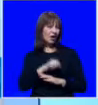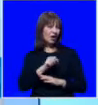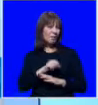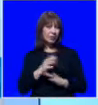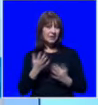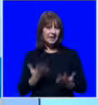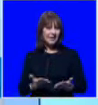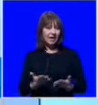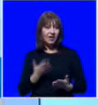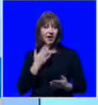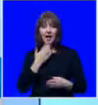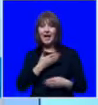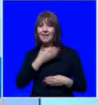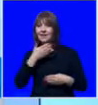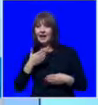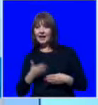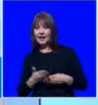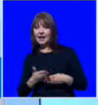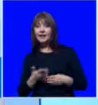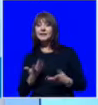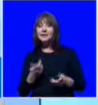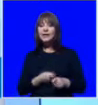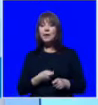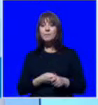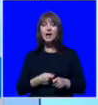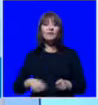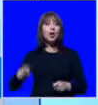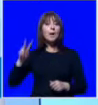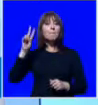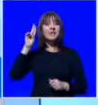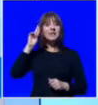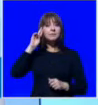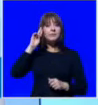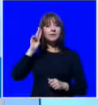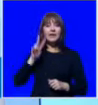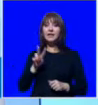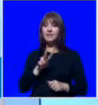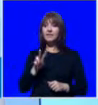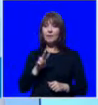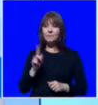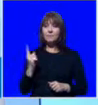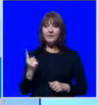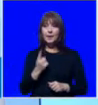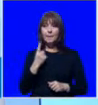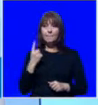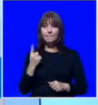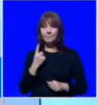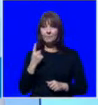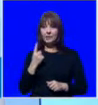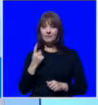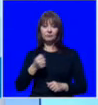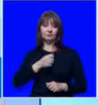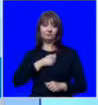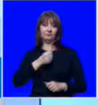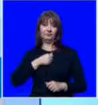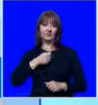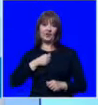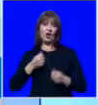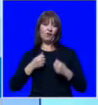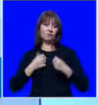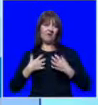да може накрая да се реализира при изпълнение, което да доведе до две неща. Първо до тупане в гърдите, нали, колко